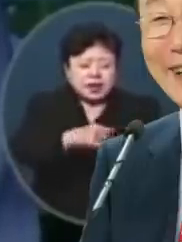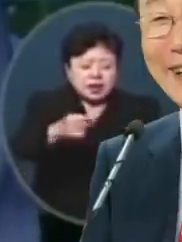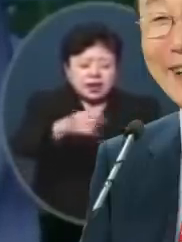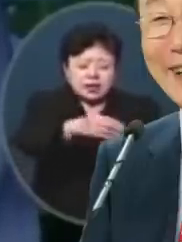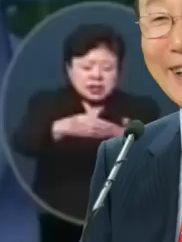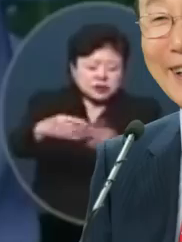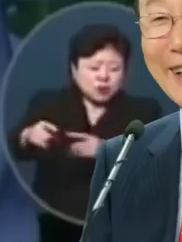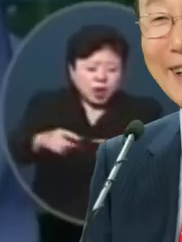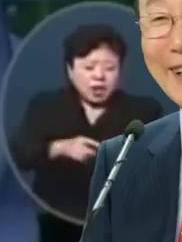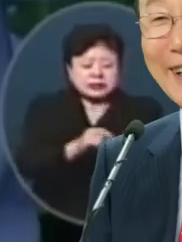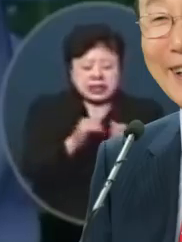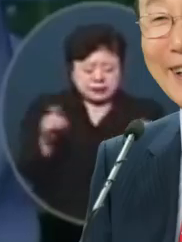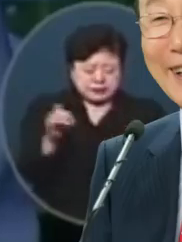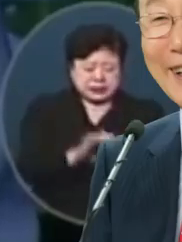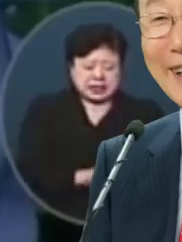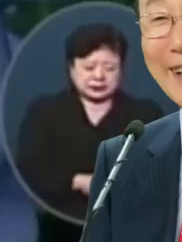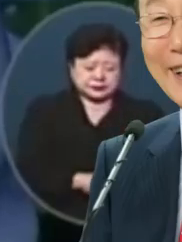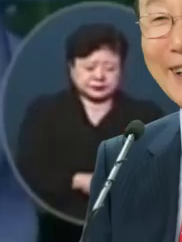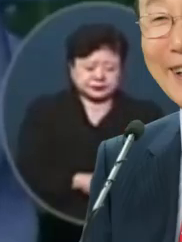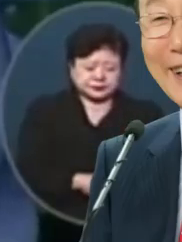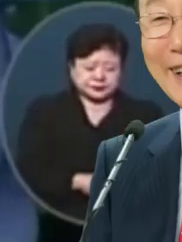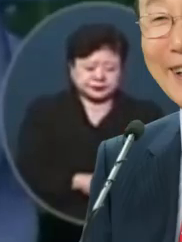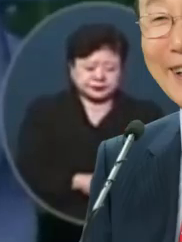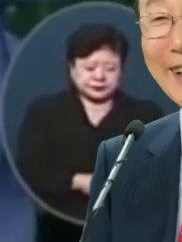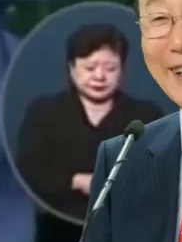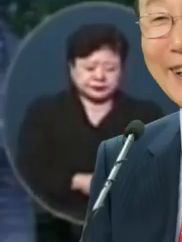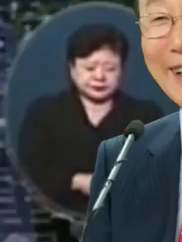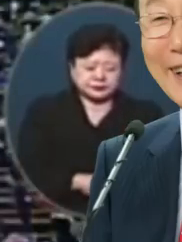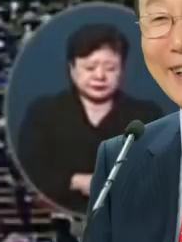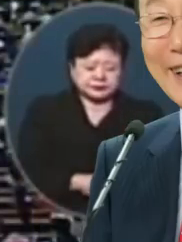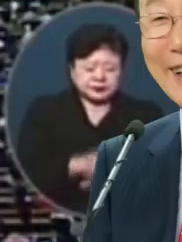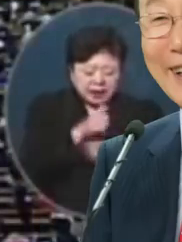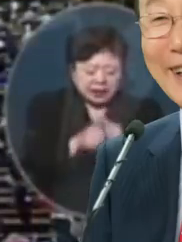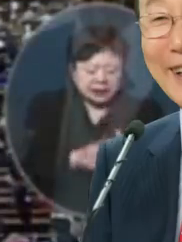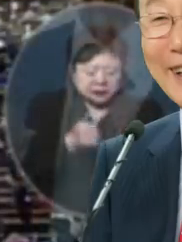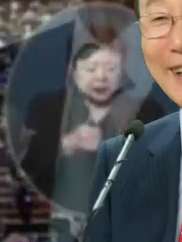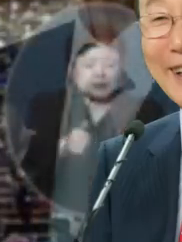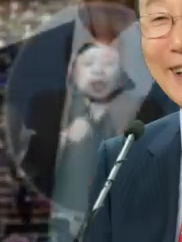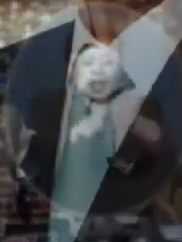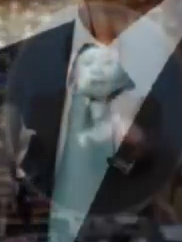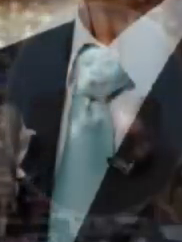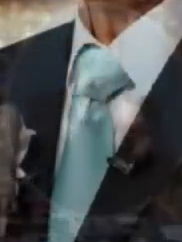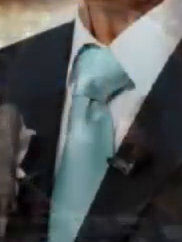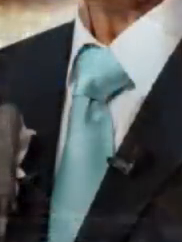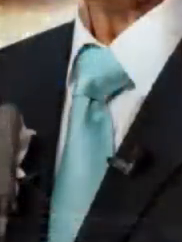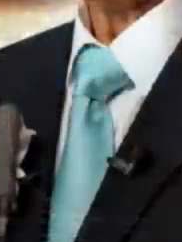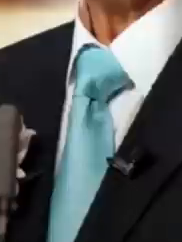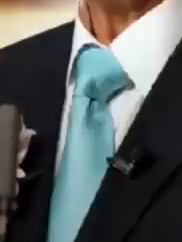이끌어갈 사람들인 것입니다. 하나님께서 여러분과 같이 계십니다.